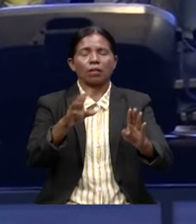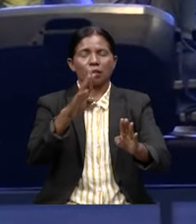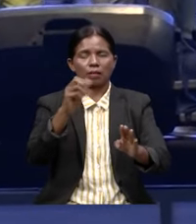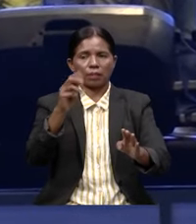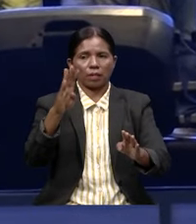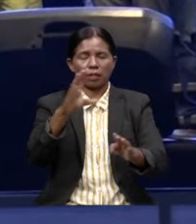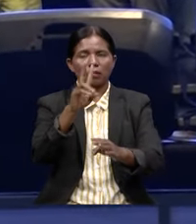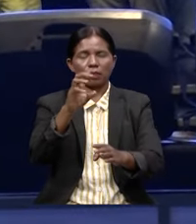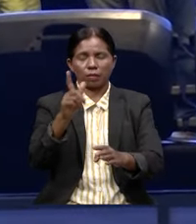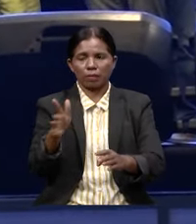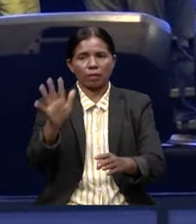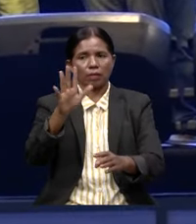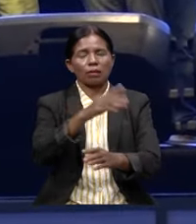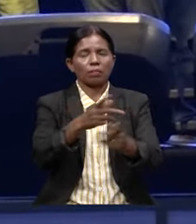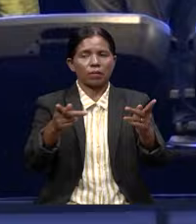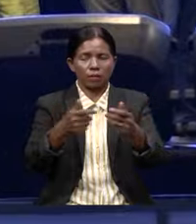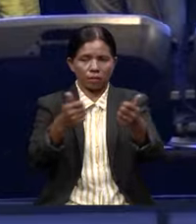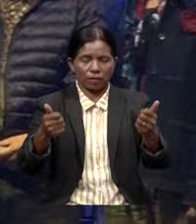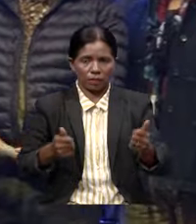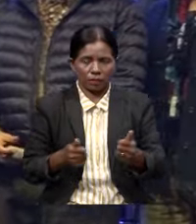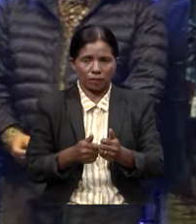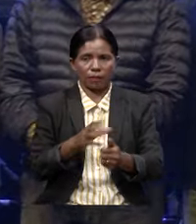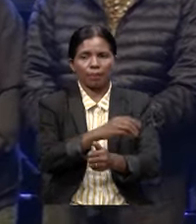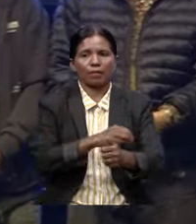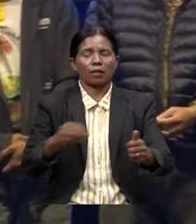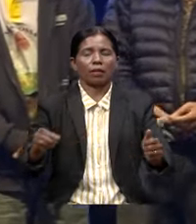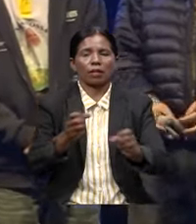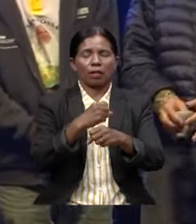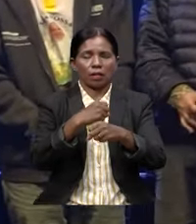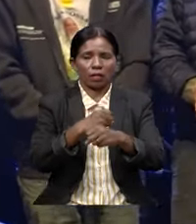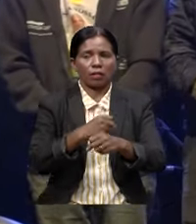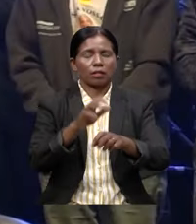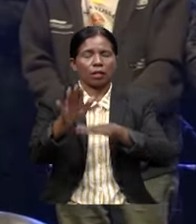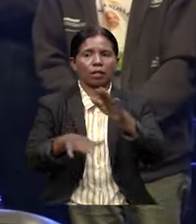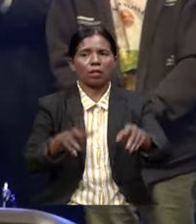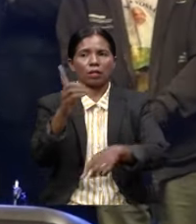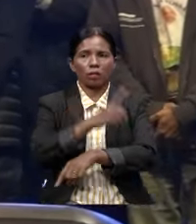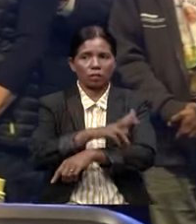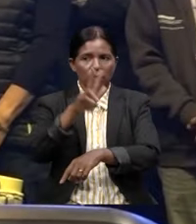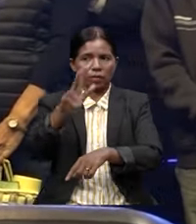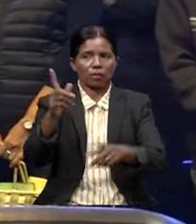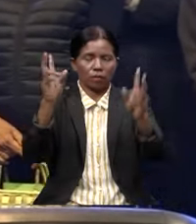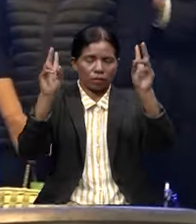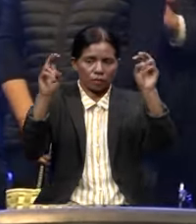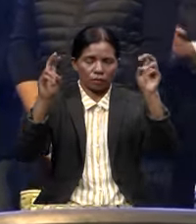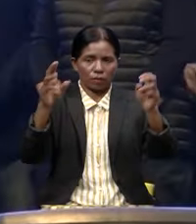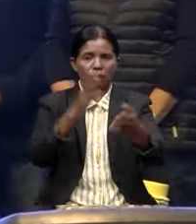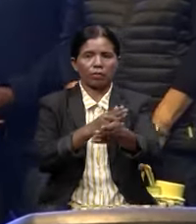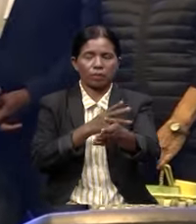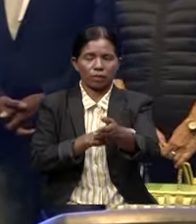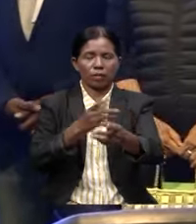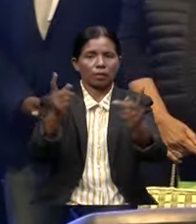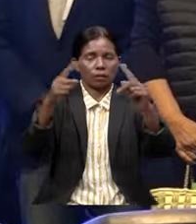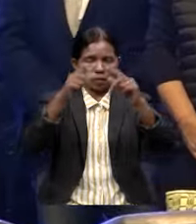Ringroron Resinghat și apoi ce administrativul Maubisi, municipiul Enaru. Festival Rabilau ne se ilau durante Lorantolu, honia tema, promosau un turismo